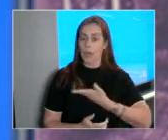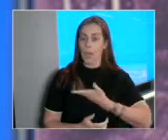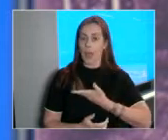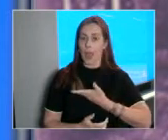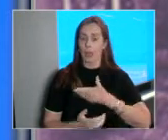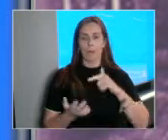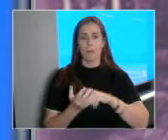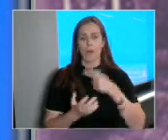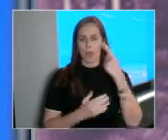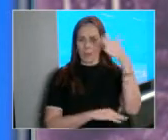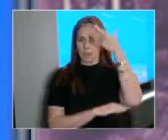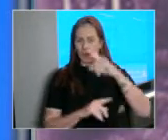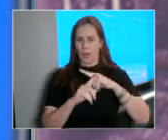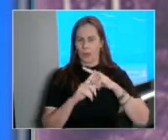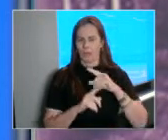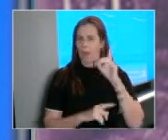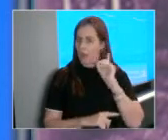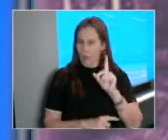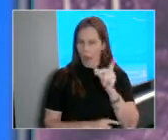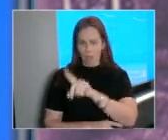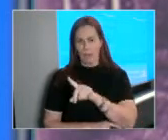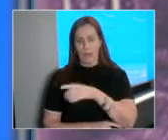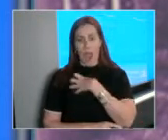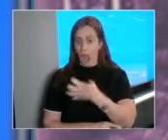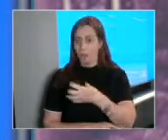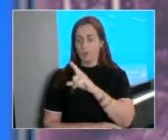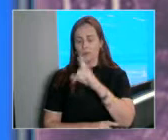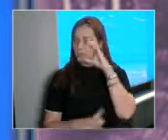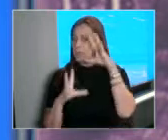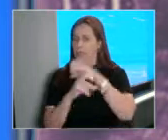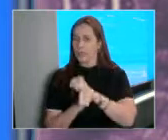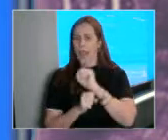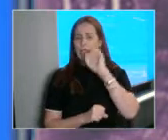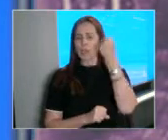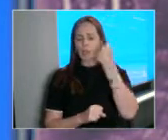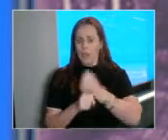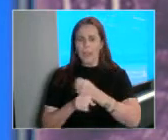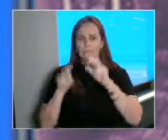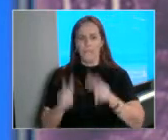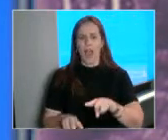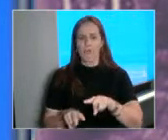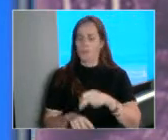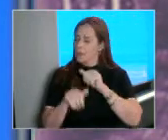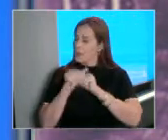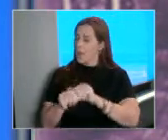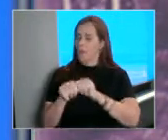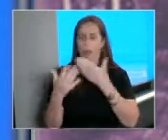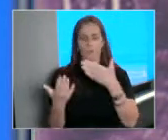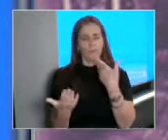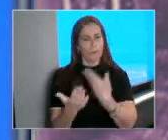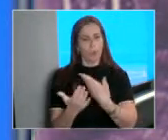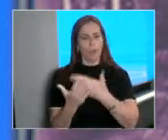צ'רטר מאחת המעצמות. לעומתו, הברון השתייך לאסכולת הציונות המעשית, אשר דגלה בגביית